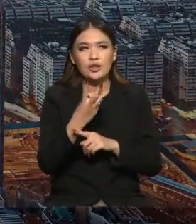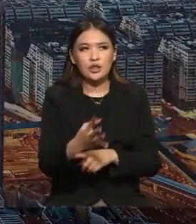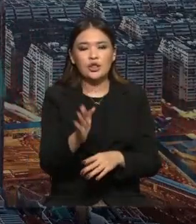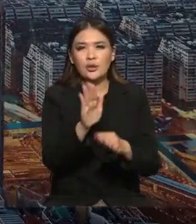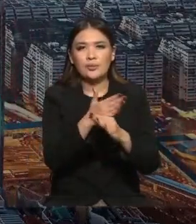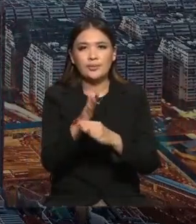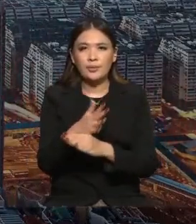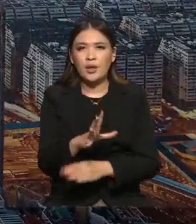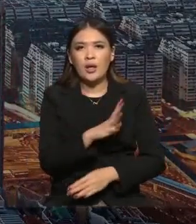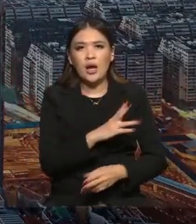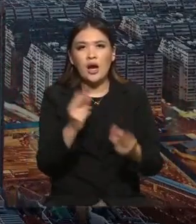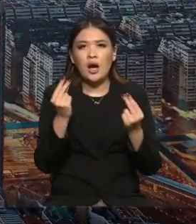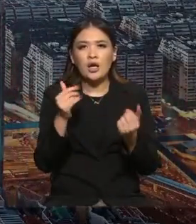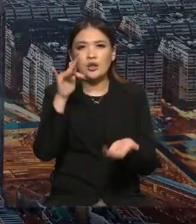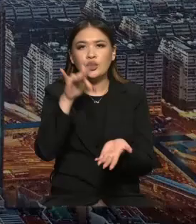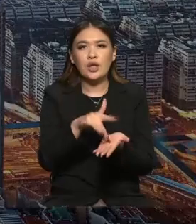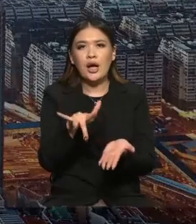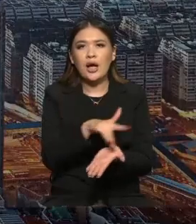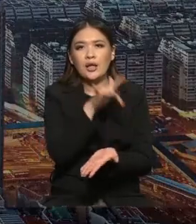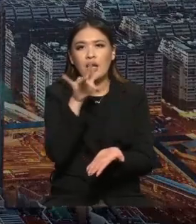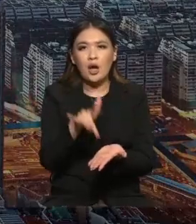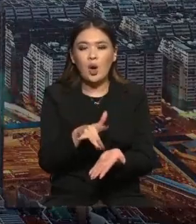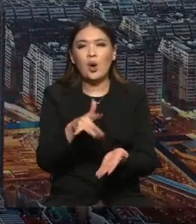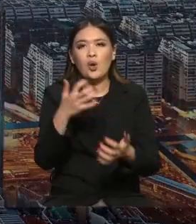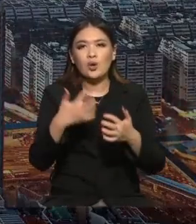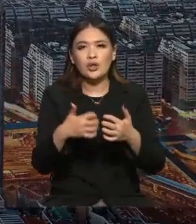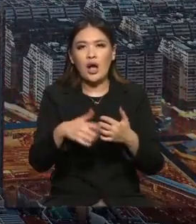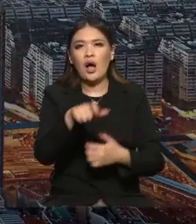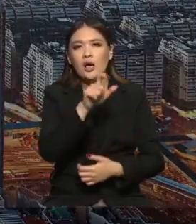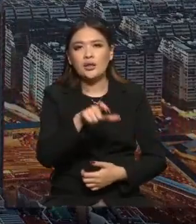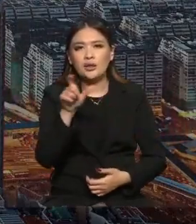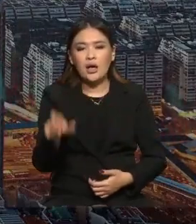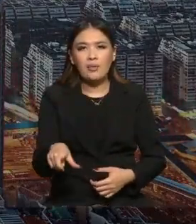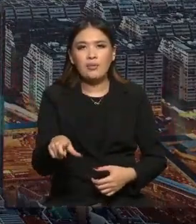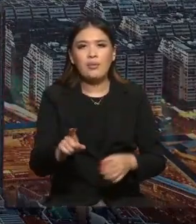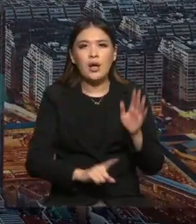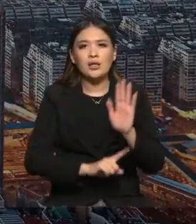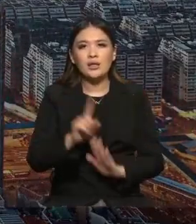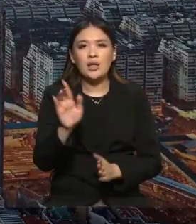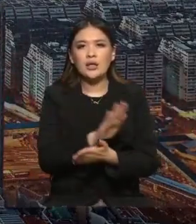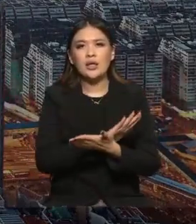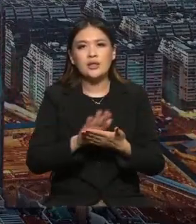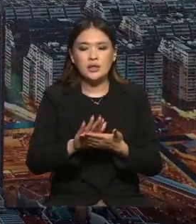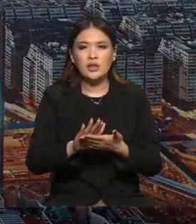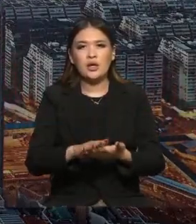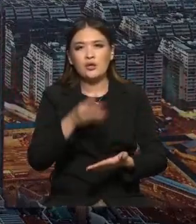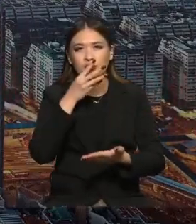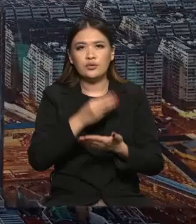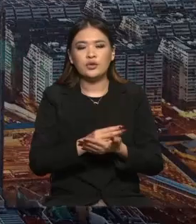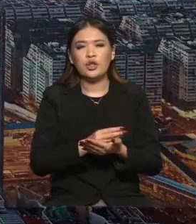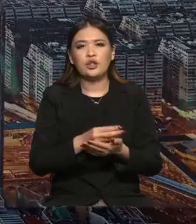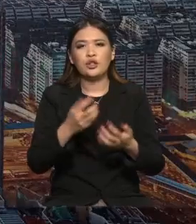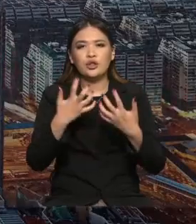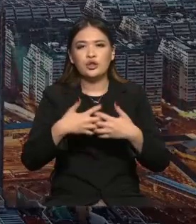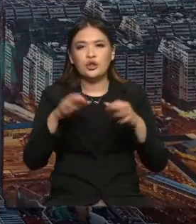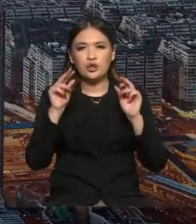іріктеген. Қаржы орталығы атанған қалалардағы іскерлік орта, адами капиталы, инфрақұрылымы, басы таза репутация есепке